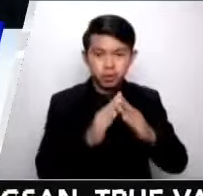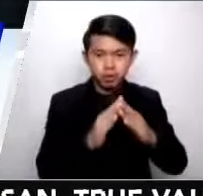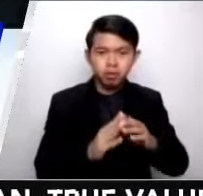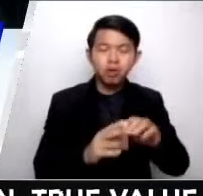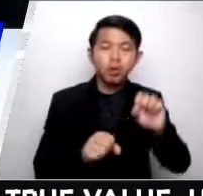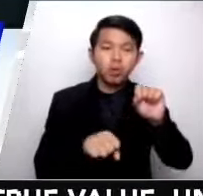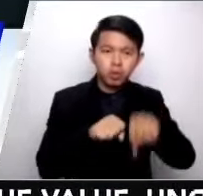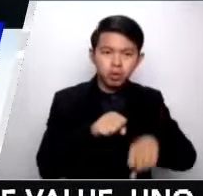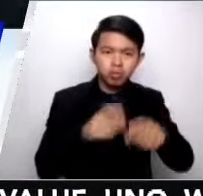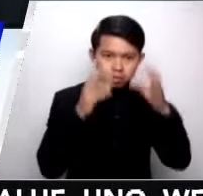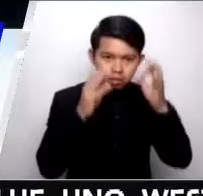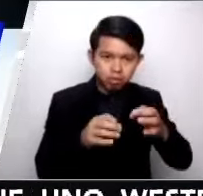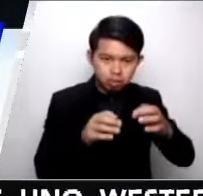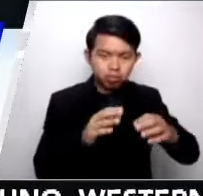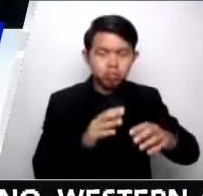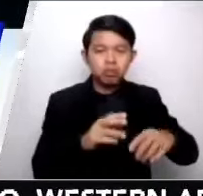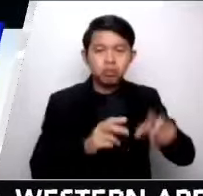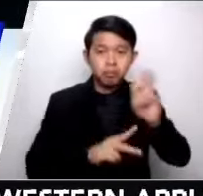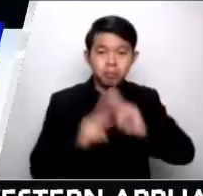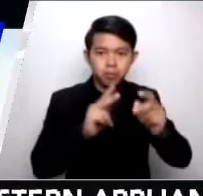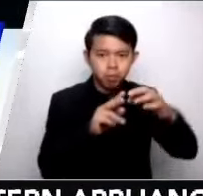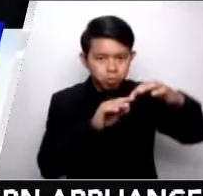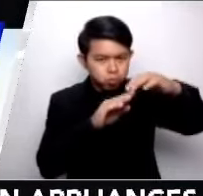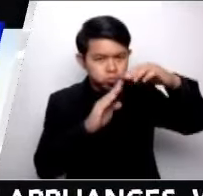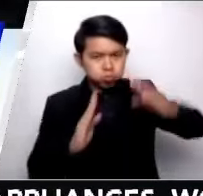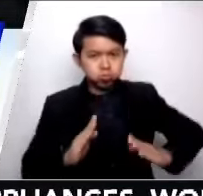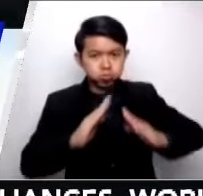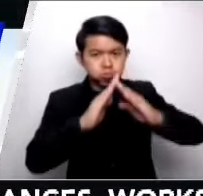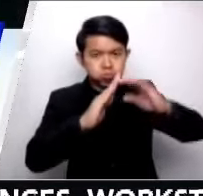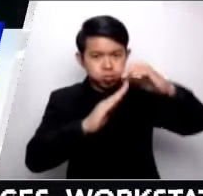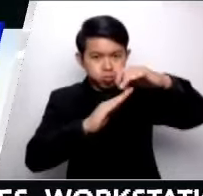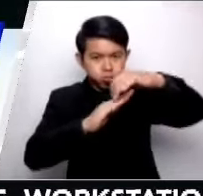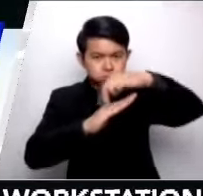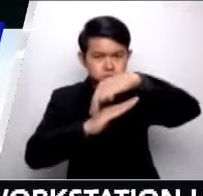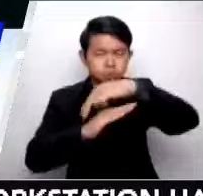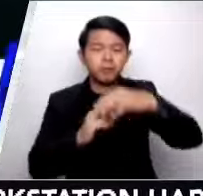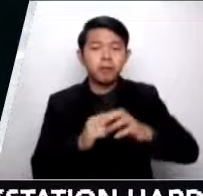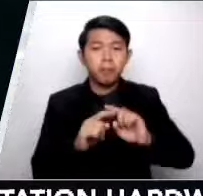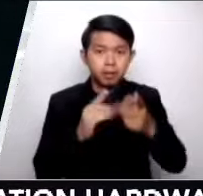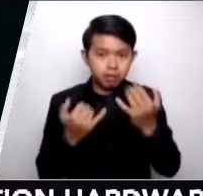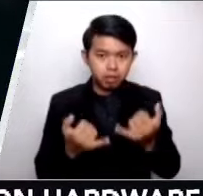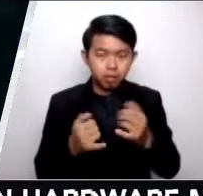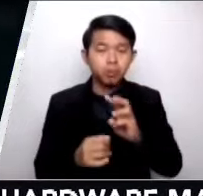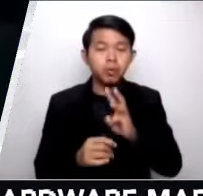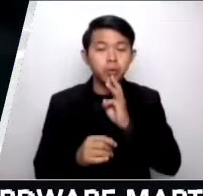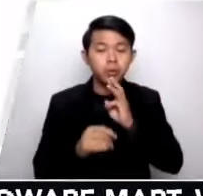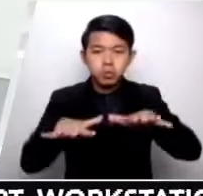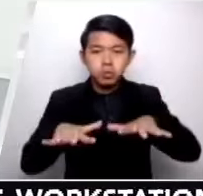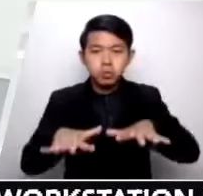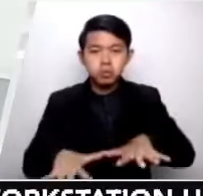mga lumilikas. Ngayong araw, nagsimula ng humupa ang baha sa kanilang lugar.